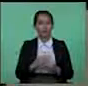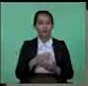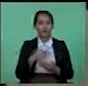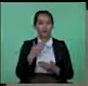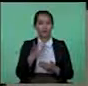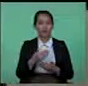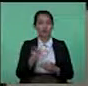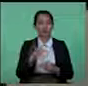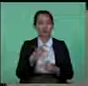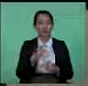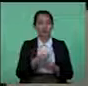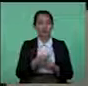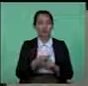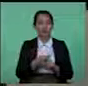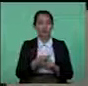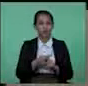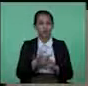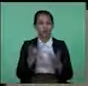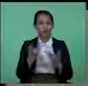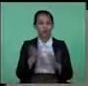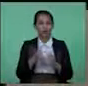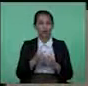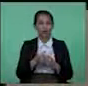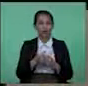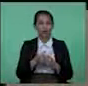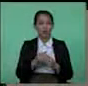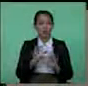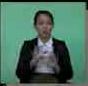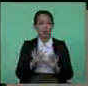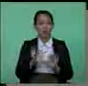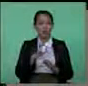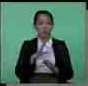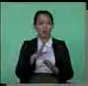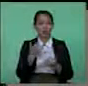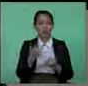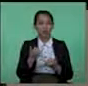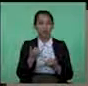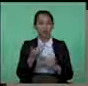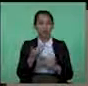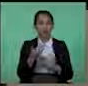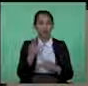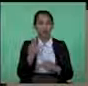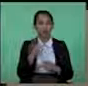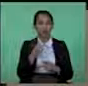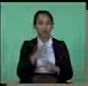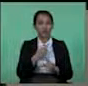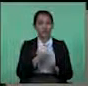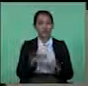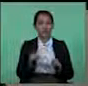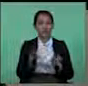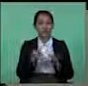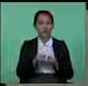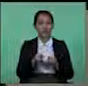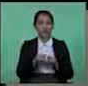sizlarga birinchi tenglamani yechilish usulini tushuntirib o'tdim. Siz ikkinchi tenglamani o'zingiz xuddi shu